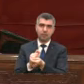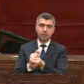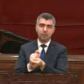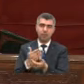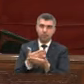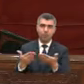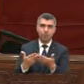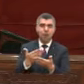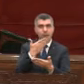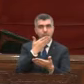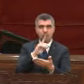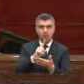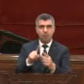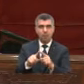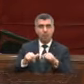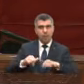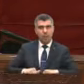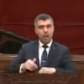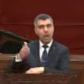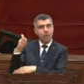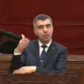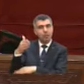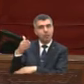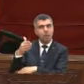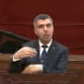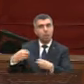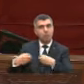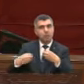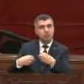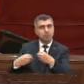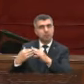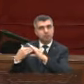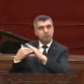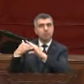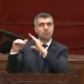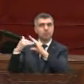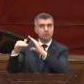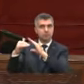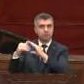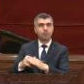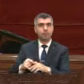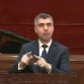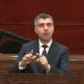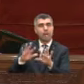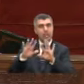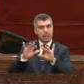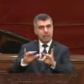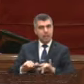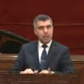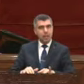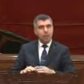والحمد لله المديريه القانونيه بوزاره الشؤون الخارجيه التي احيل اليها في يعني التقرير ديال هذا